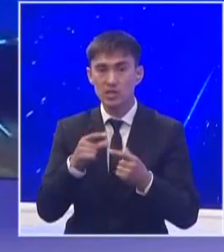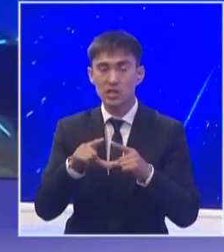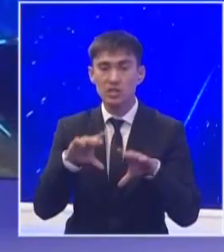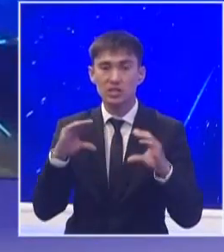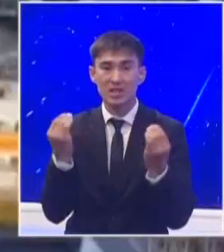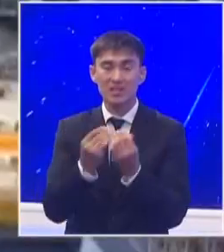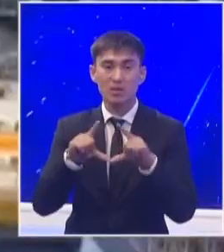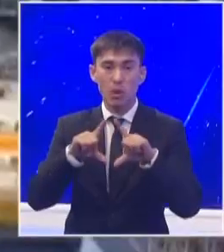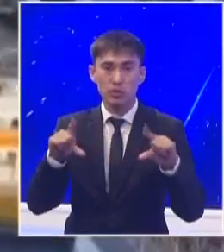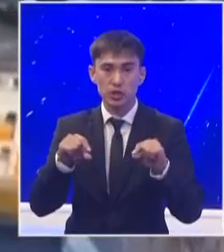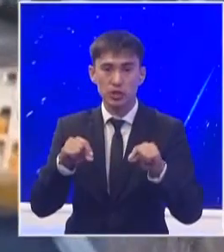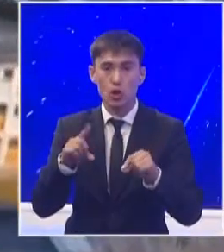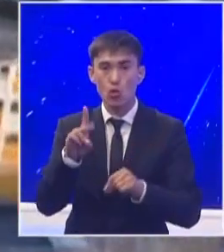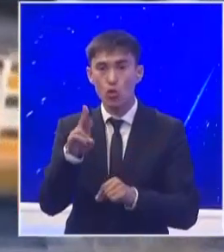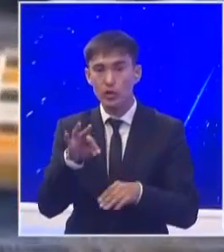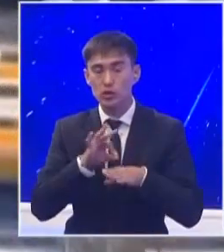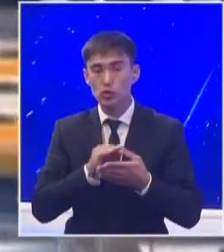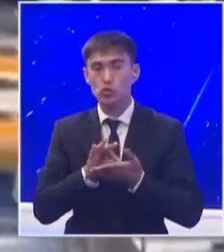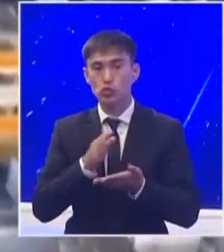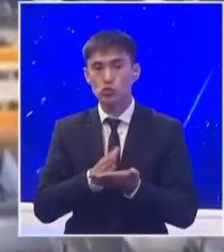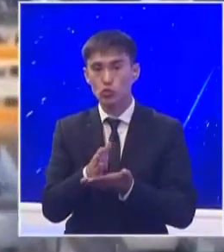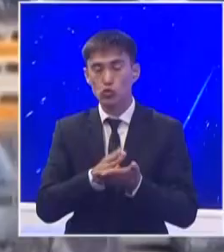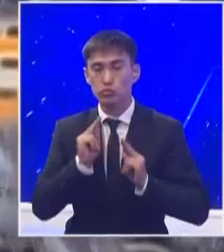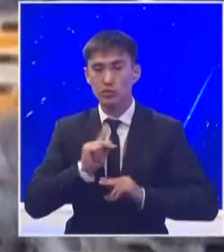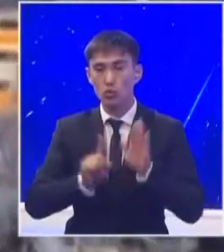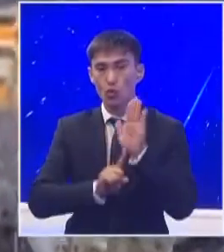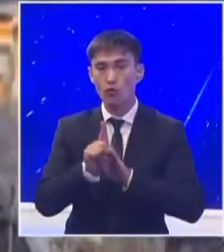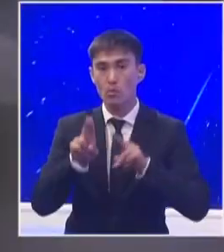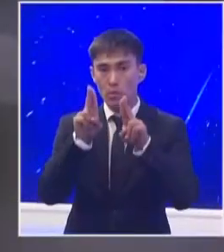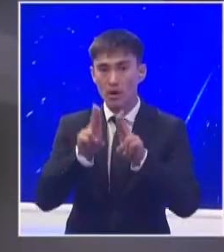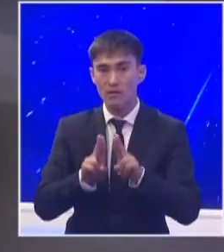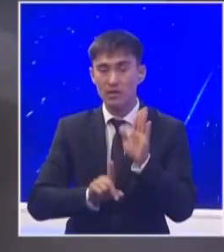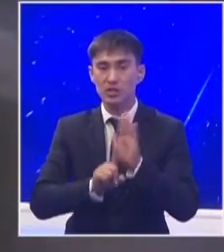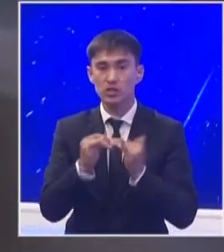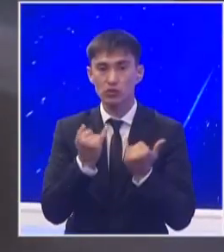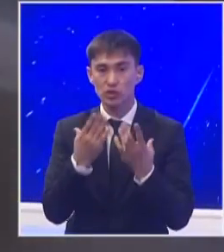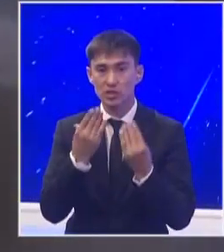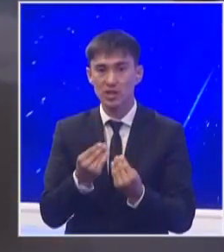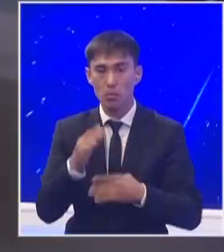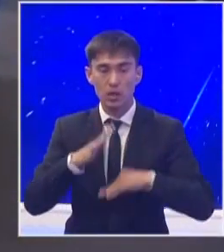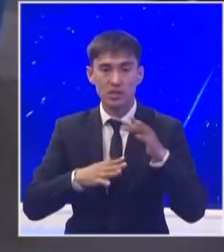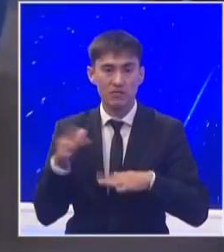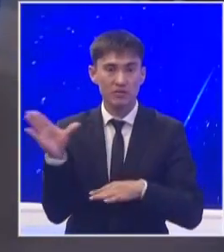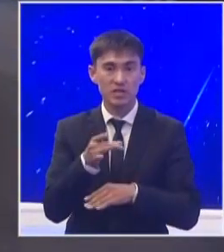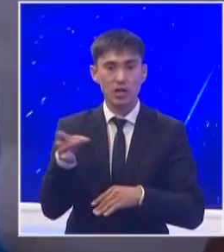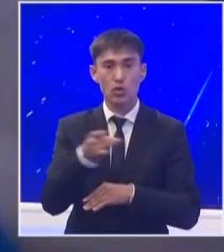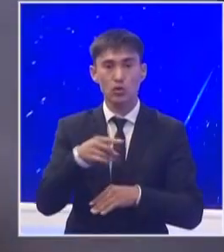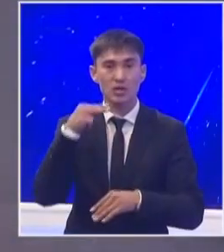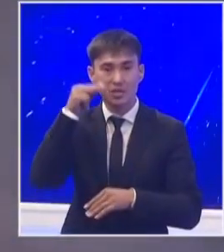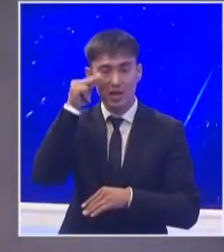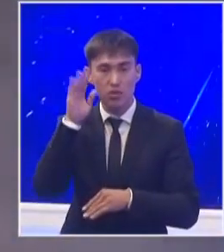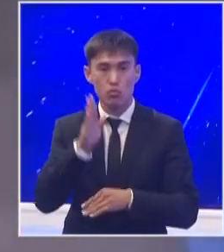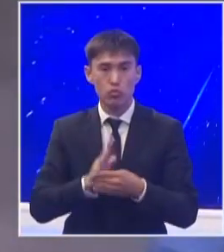и индивидуальных занятий. Новые правила вступили в силу с сегодняшнего дня. Практически во всех районах китайской столицы